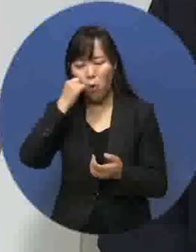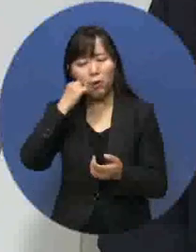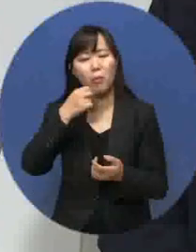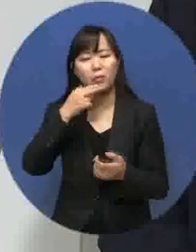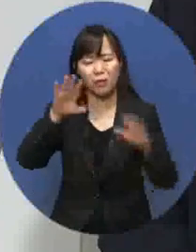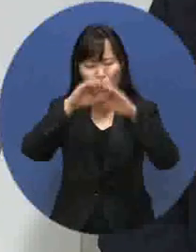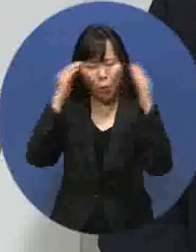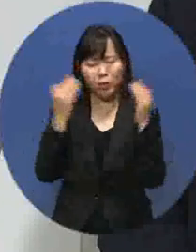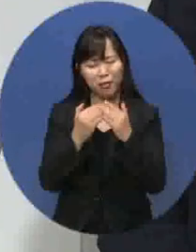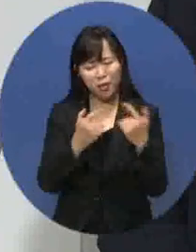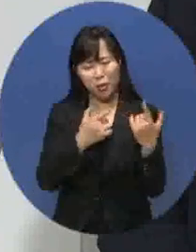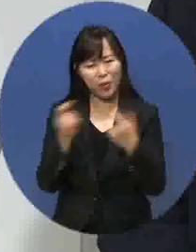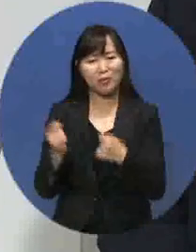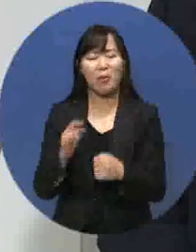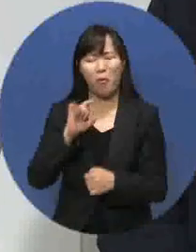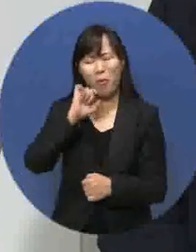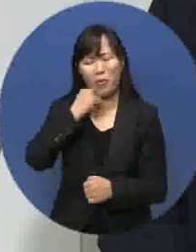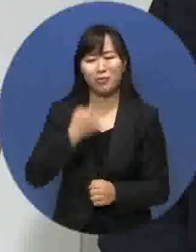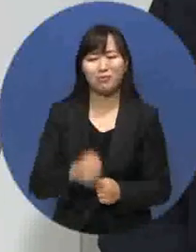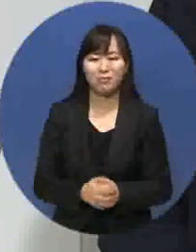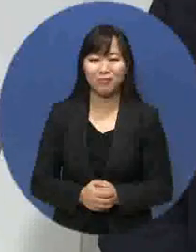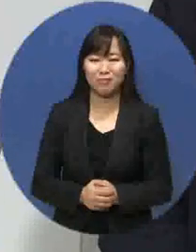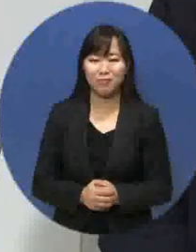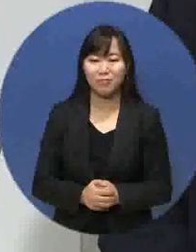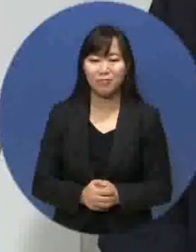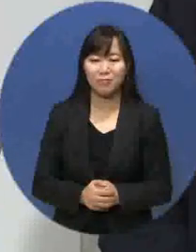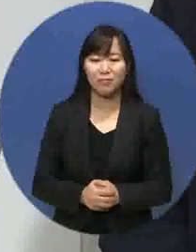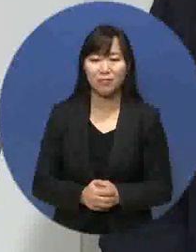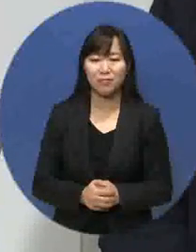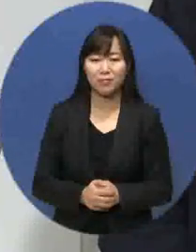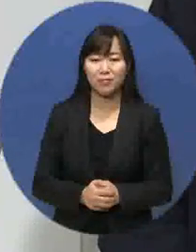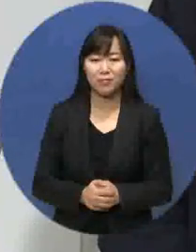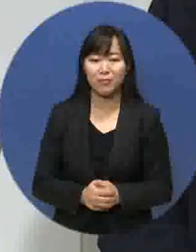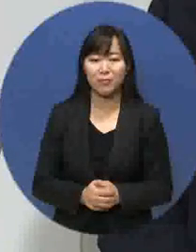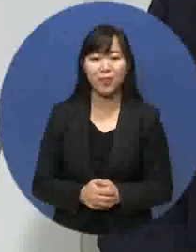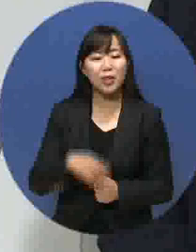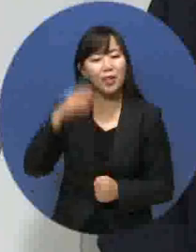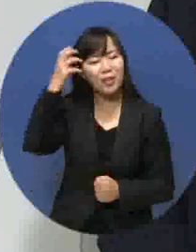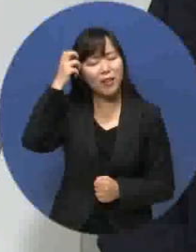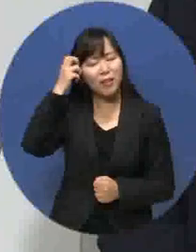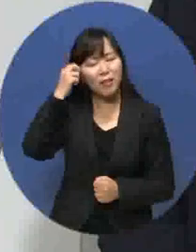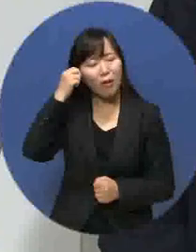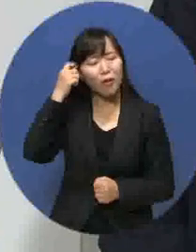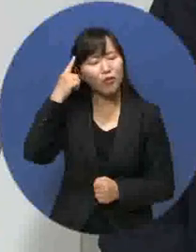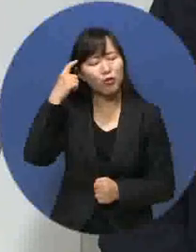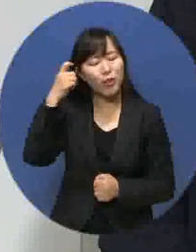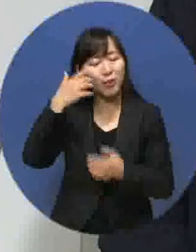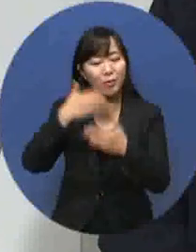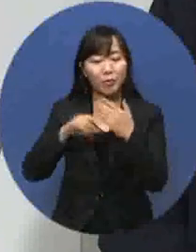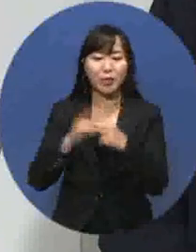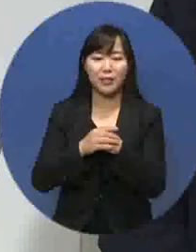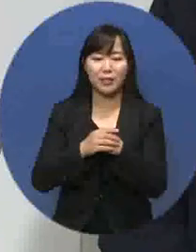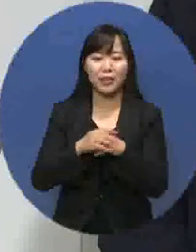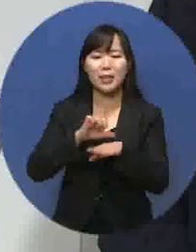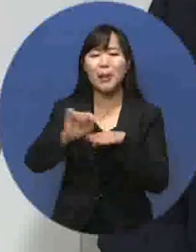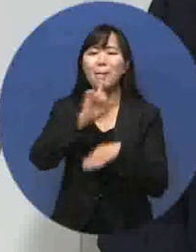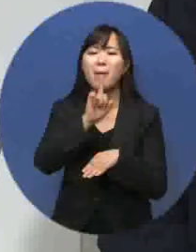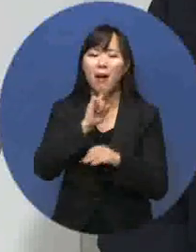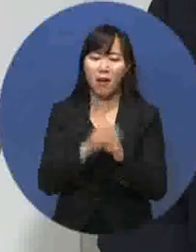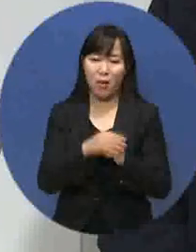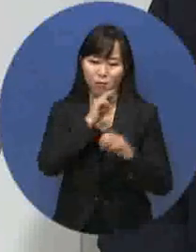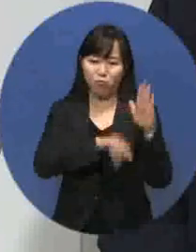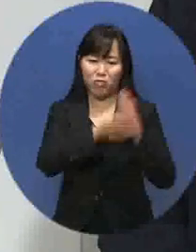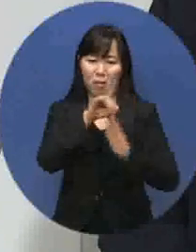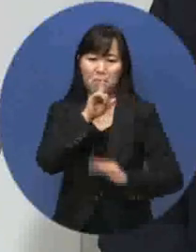다 어려운 것 같아요. 다 어렵고 그래도 추억에 기억에 남는다? 사투리죠.